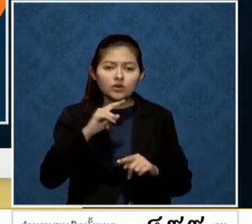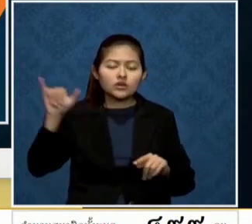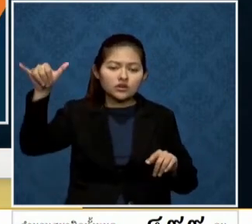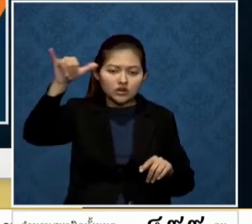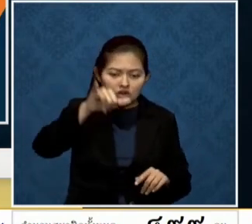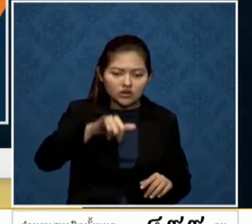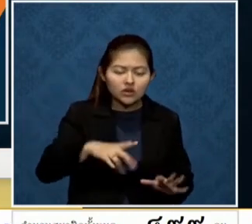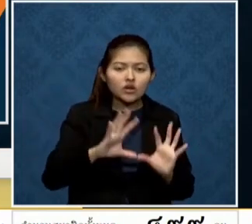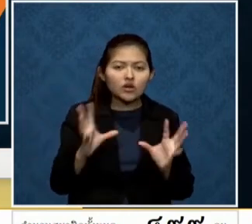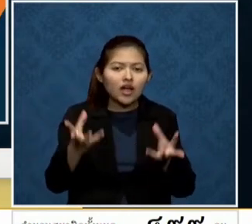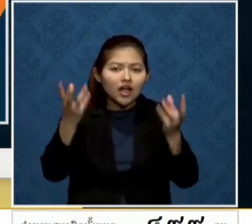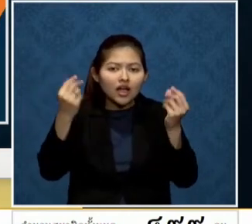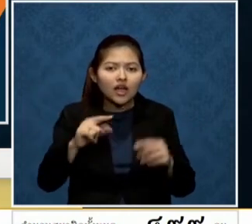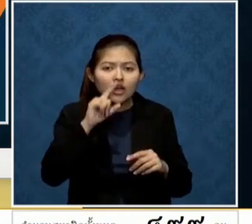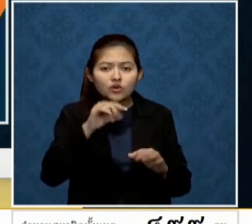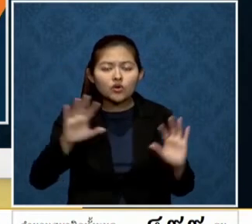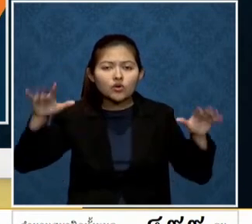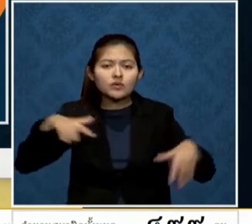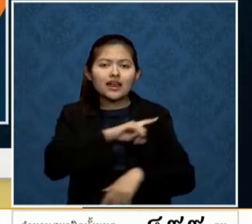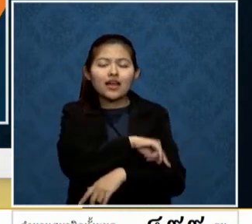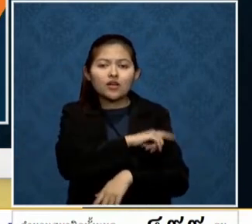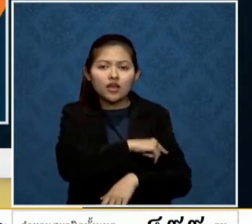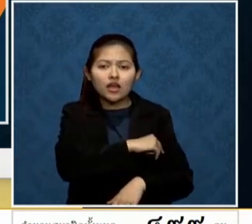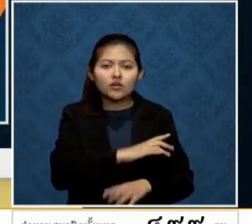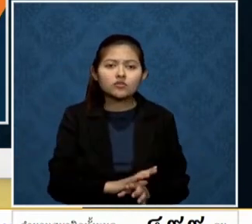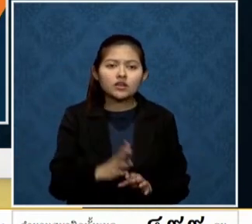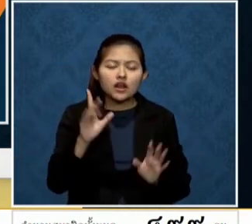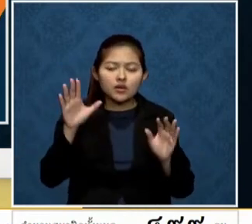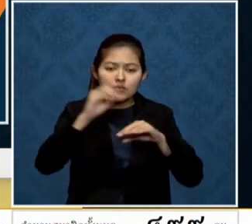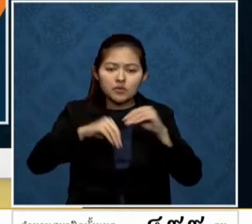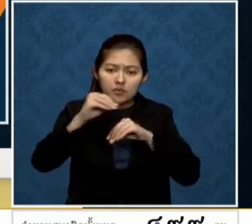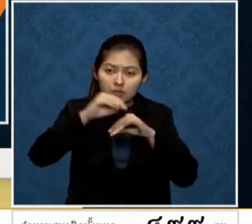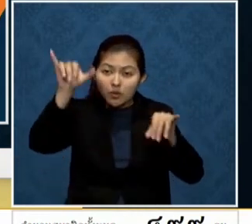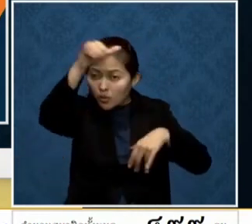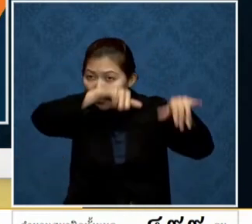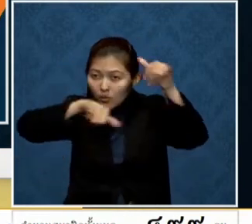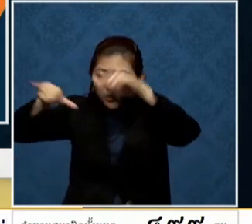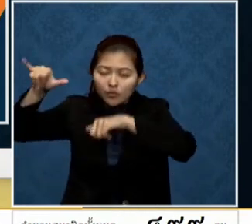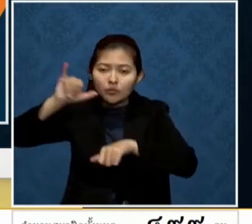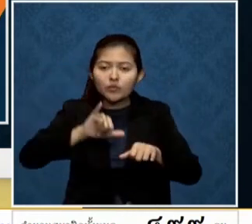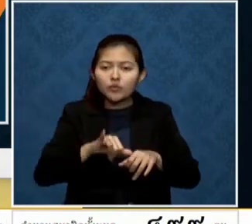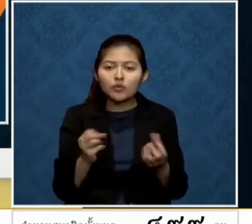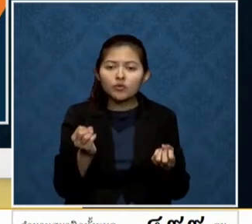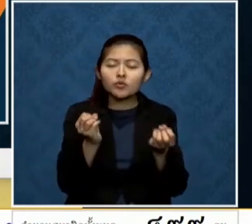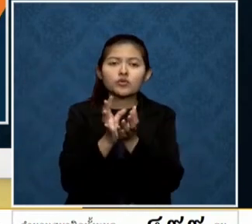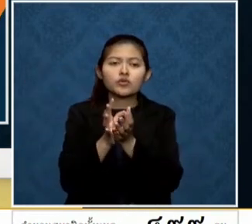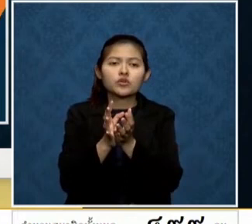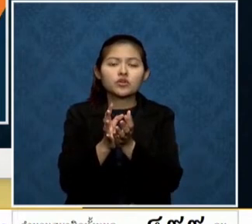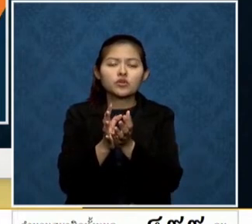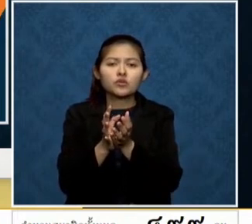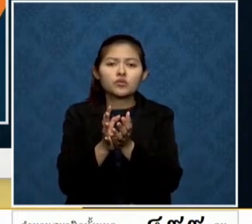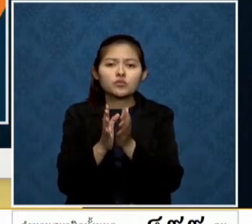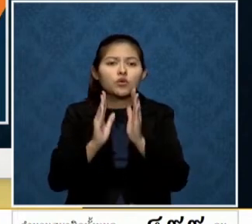หายไปนกพิราบจะมานกพิราบอาจจะเพิ่มปริมาณมากขึ้นจะสร้างความเดือดร้อนเป็นวง